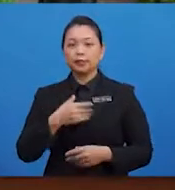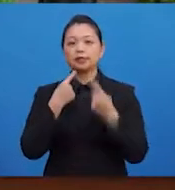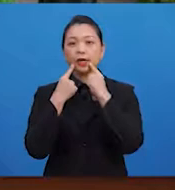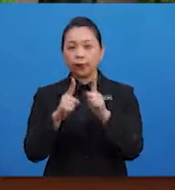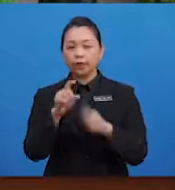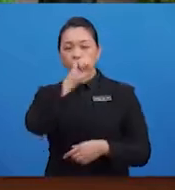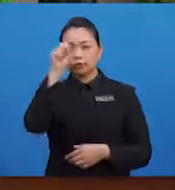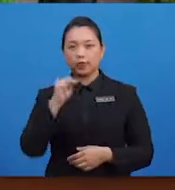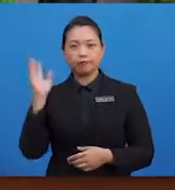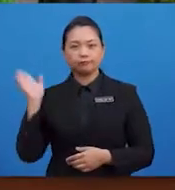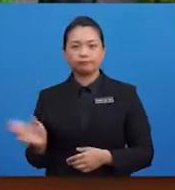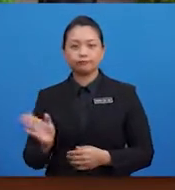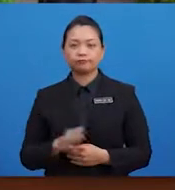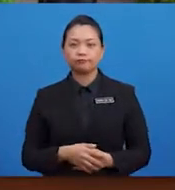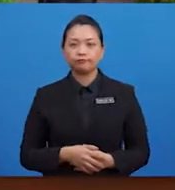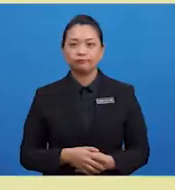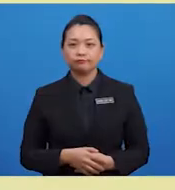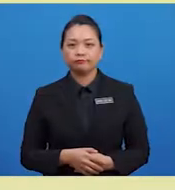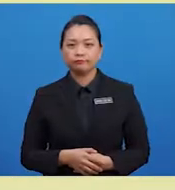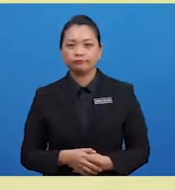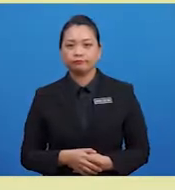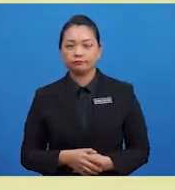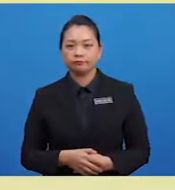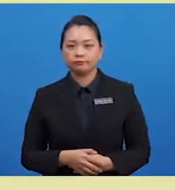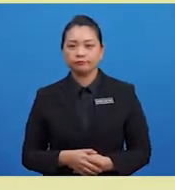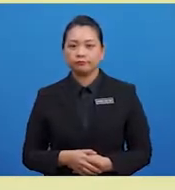berikut. Soalannya adalah,